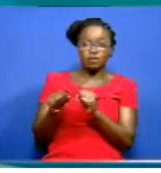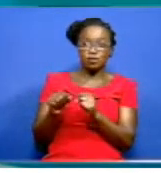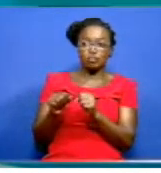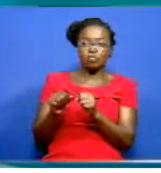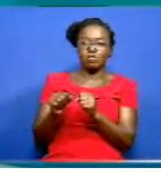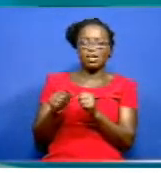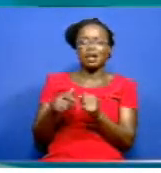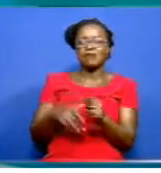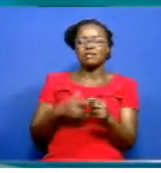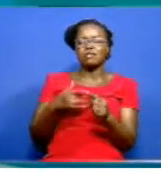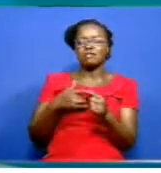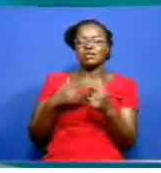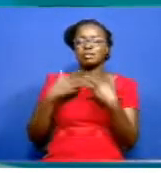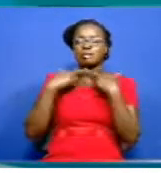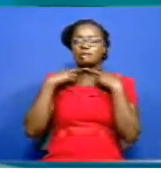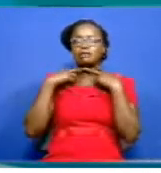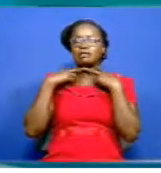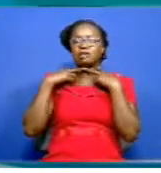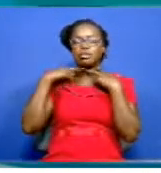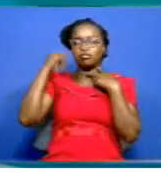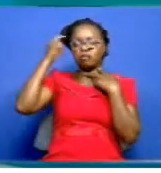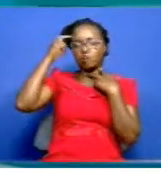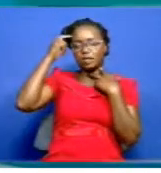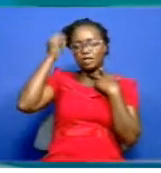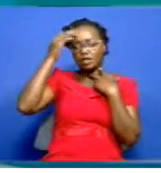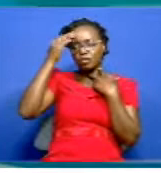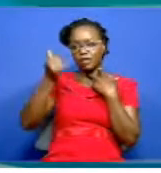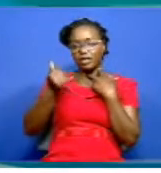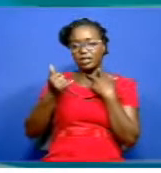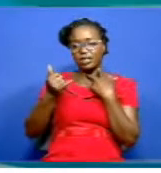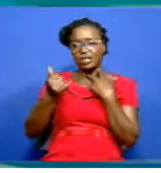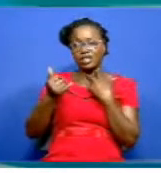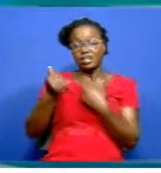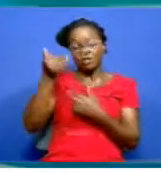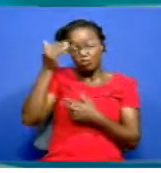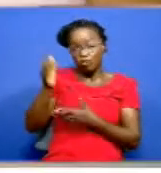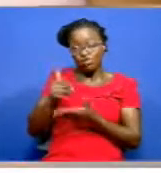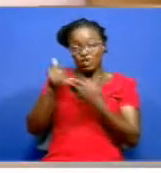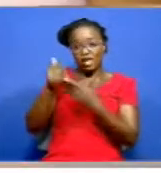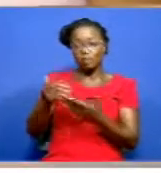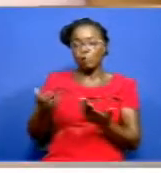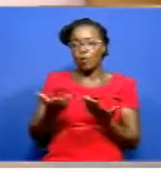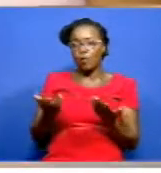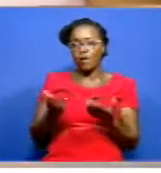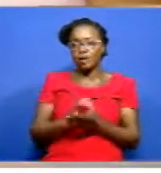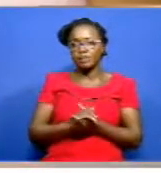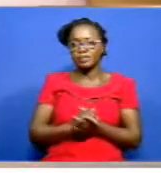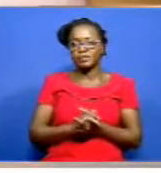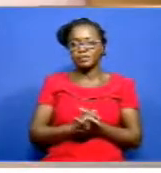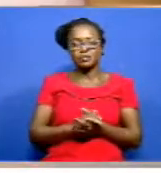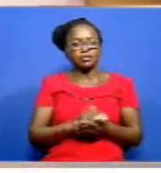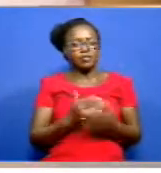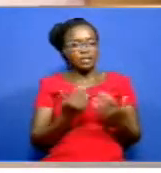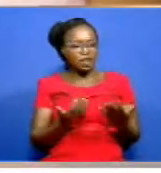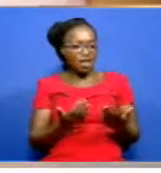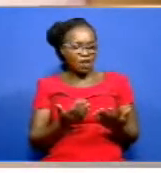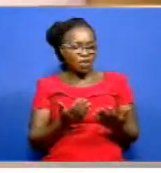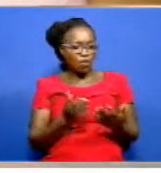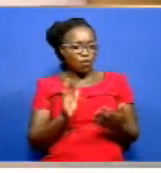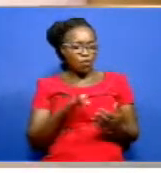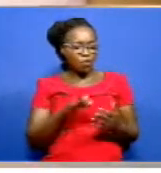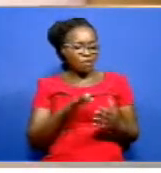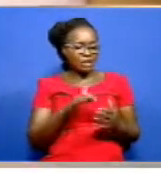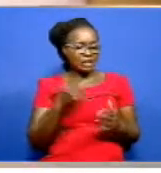mfungwa kwa akili yake, kwa sababu hajui ajisaidie kivipi. Tushampata ni mgonjwa